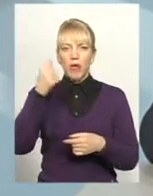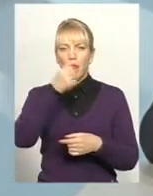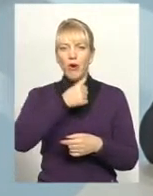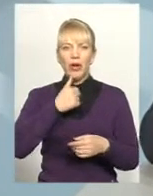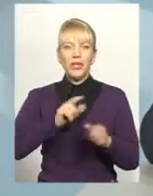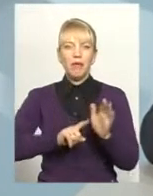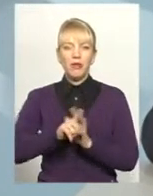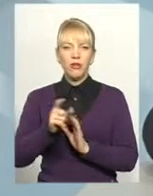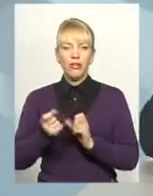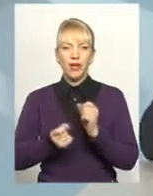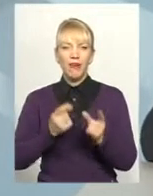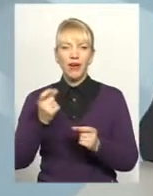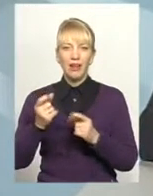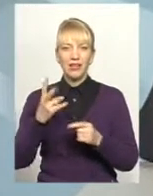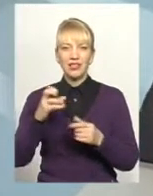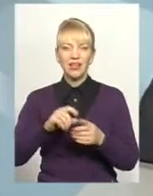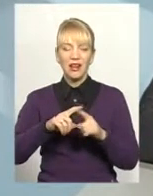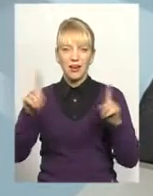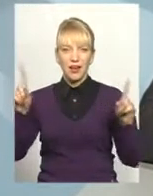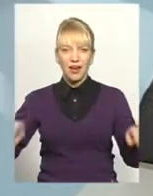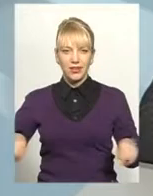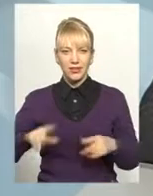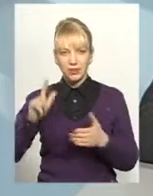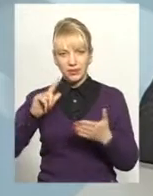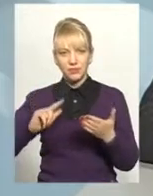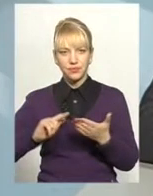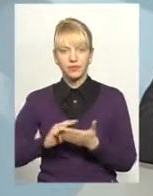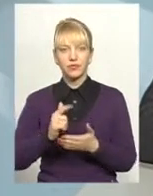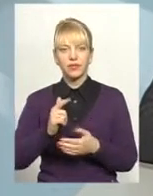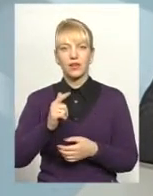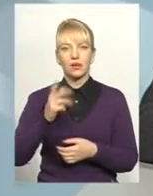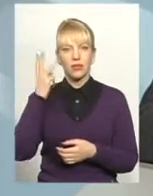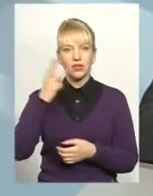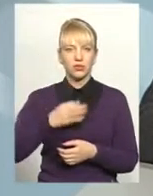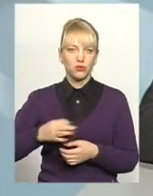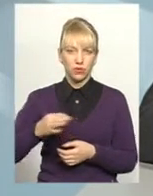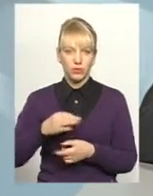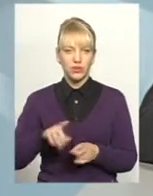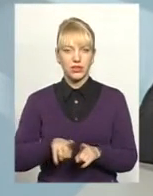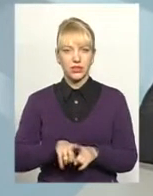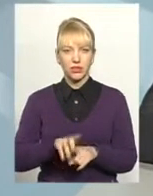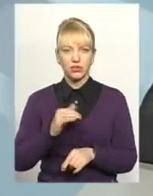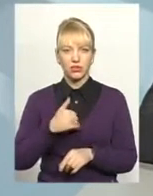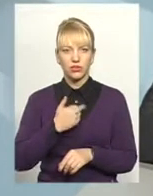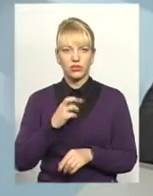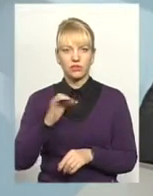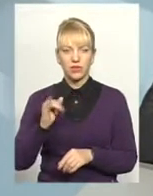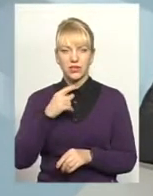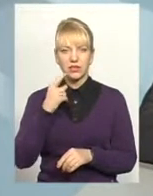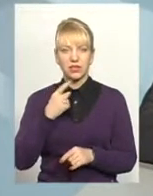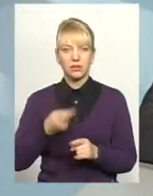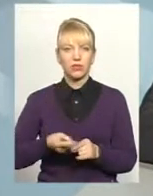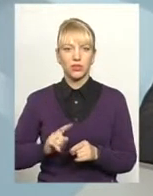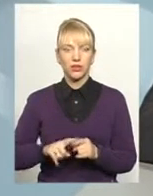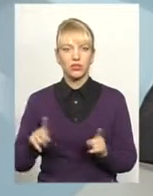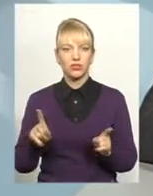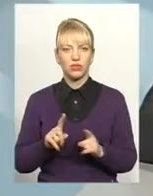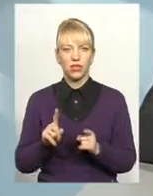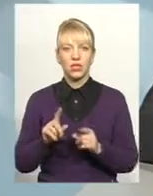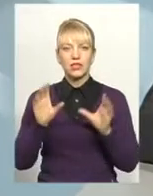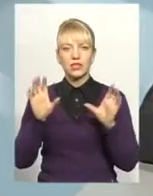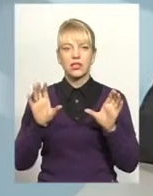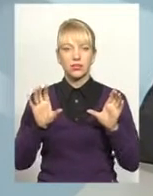почнуть з'являтися на карті Хмельницької області. Також хотів би сказати про те, що